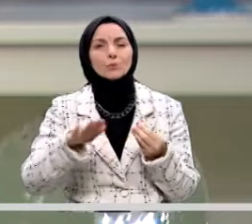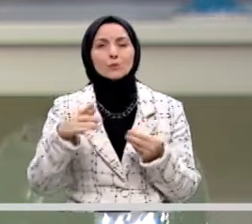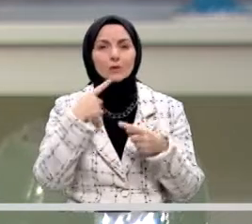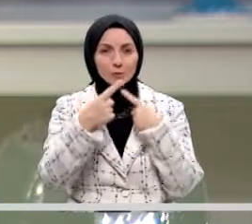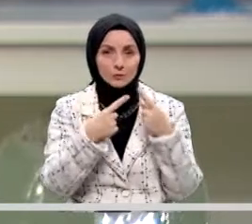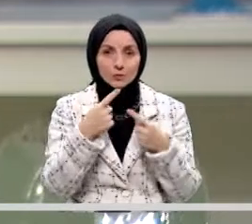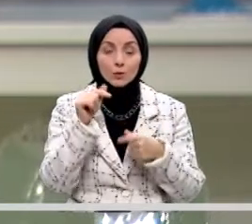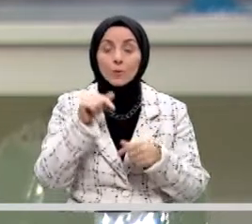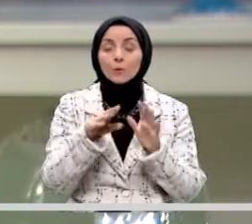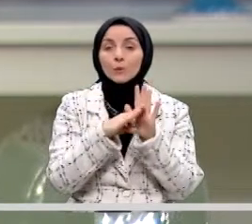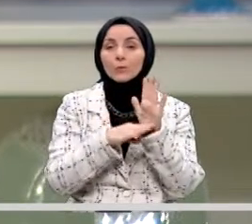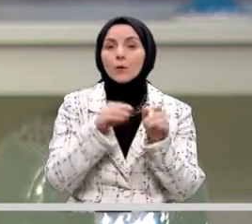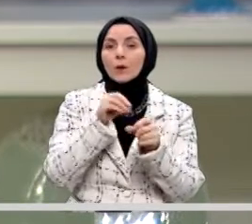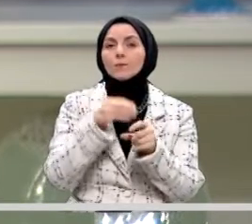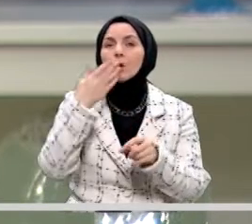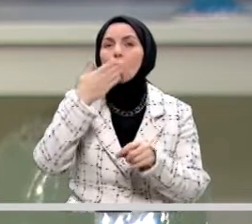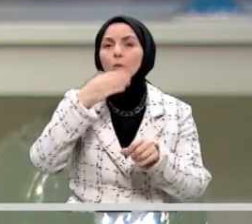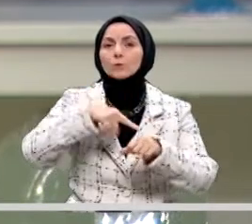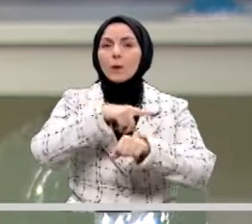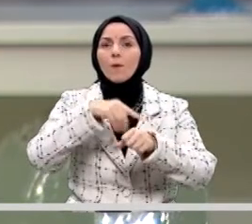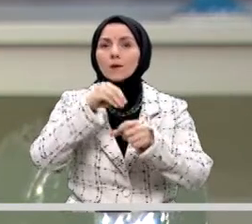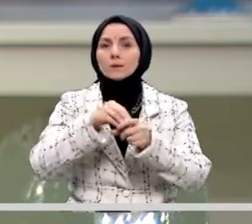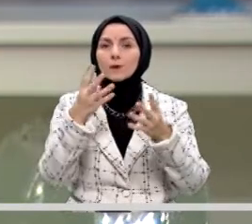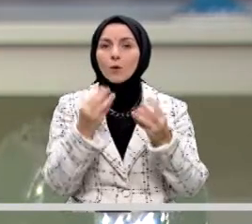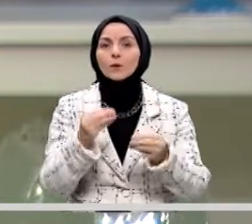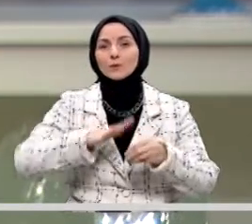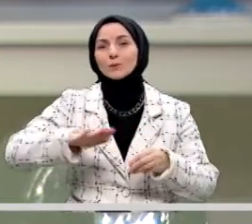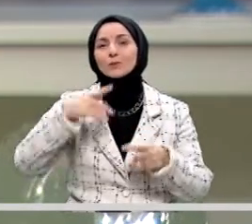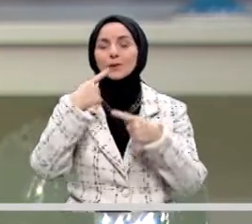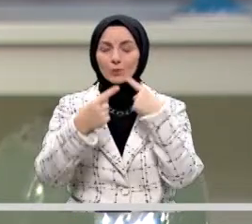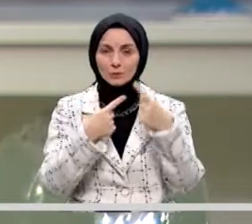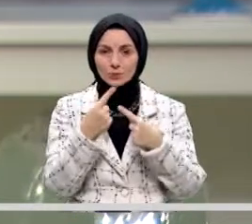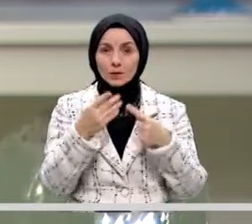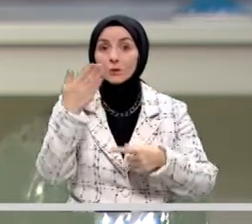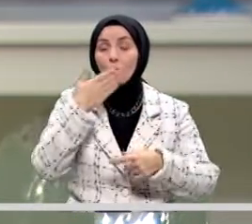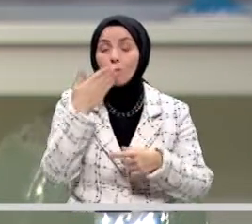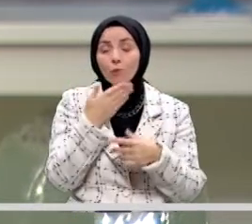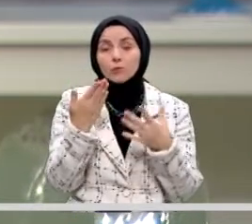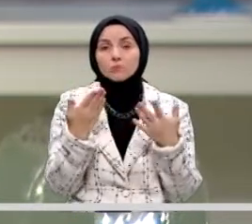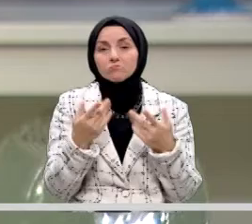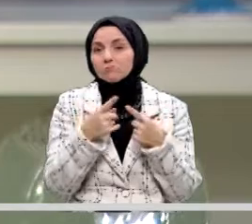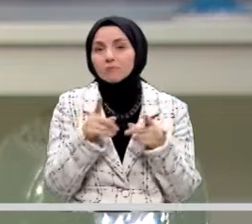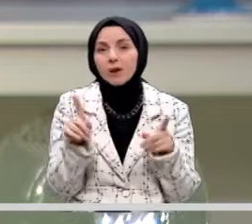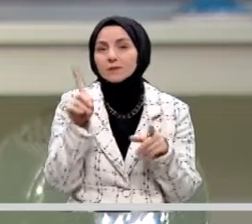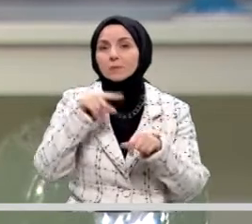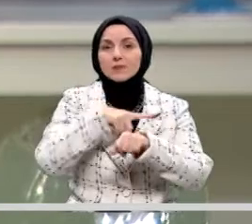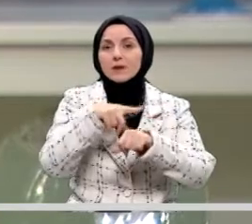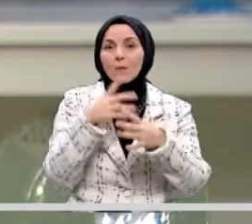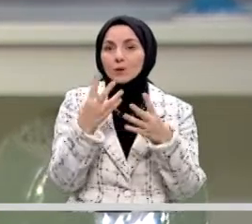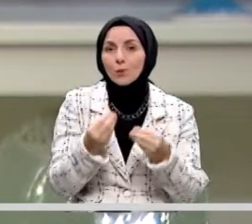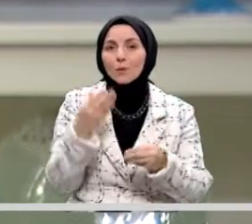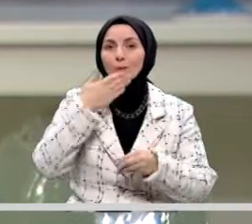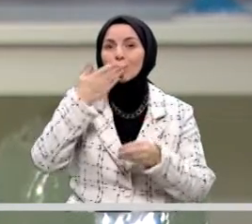bugünkü yayınımızda okul dönemindeki Çocuklar özelinde biraz daha konuşuyor olacağız okul öyle bir dönem ki hocam Aslında mesela okul